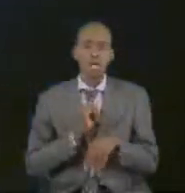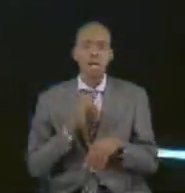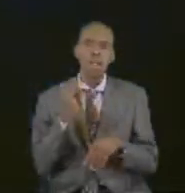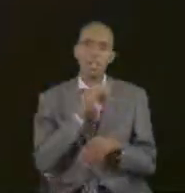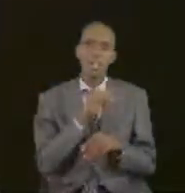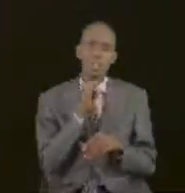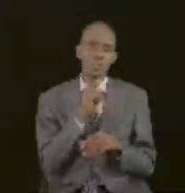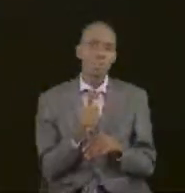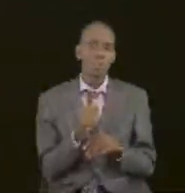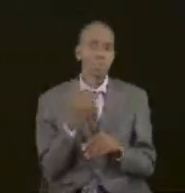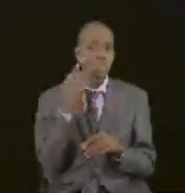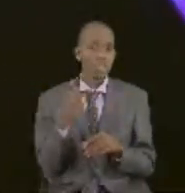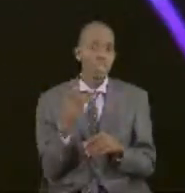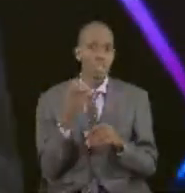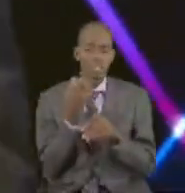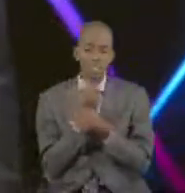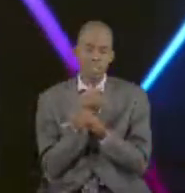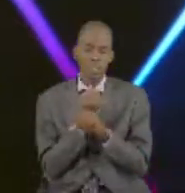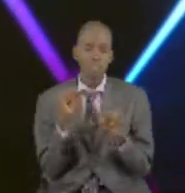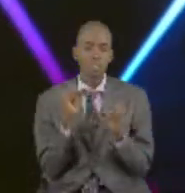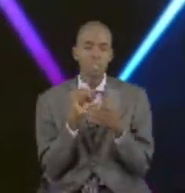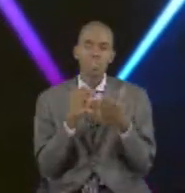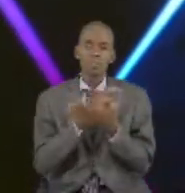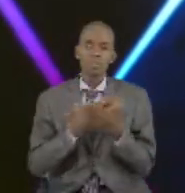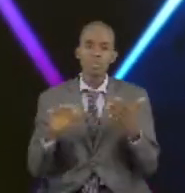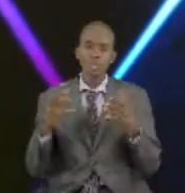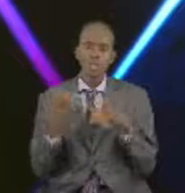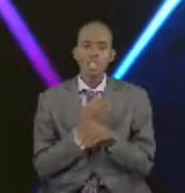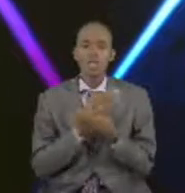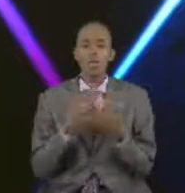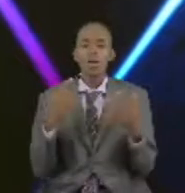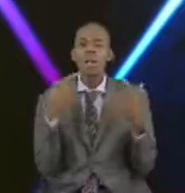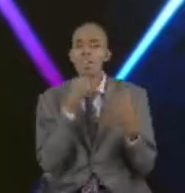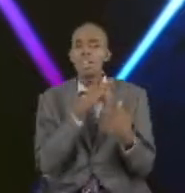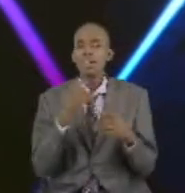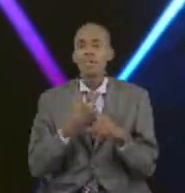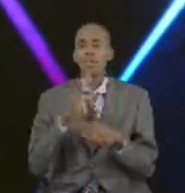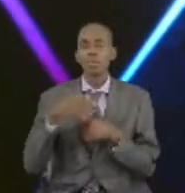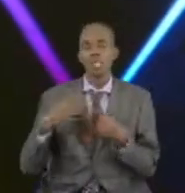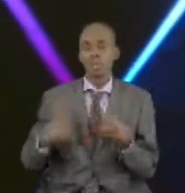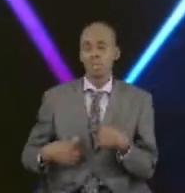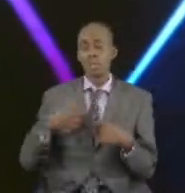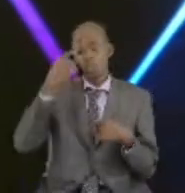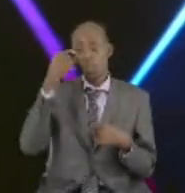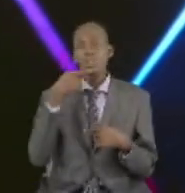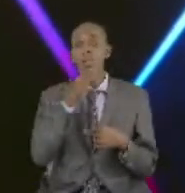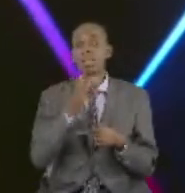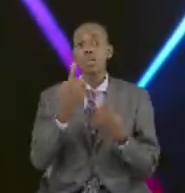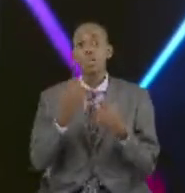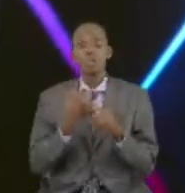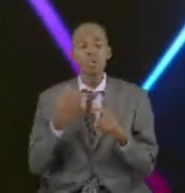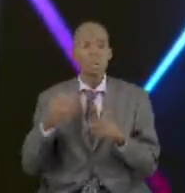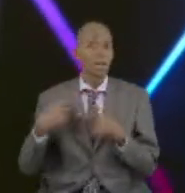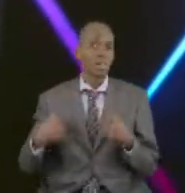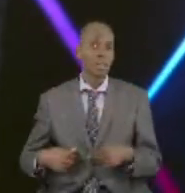salut exige le salut haute le maçon et le salut des racines le manceau de l'oqre parce que cela vient du coeur